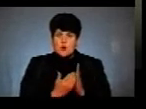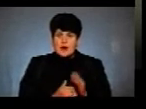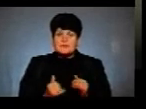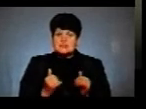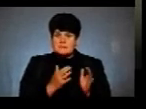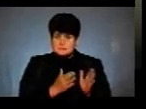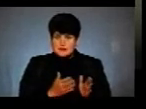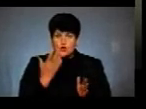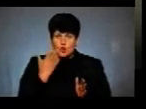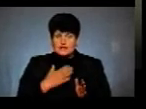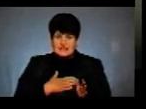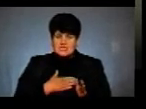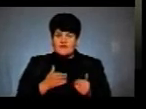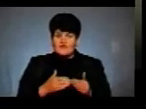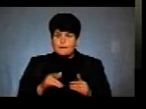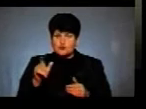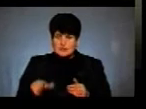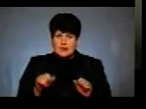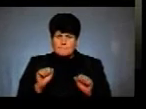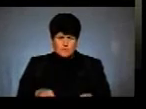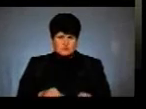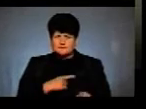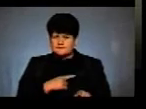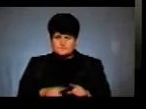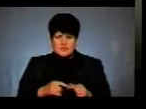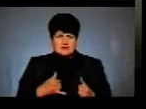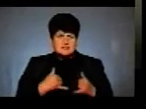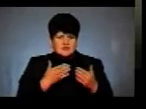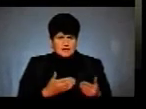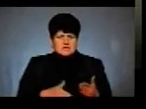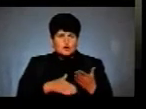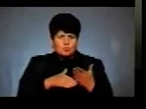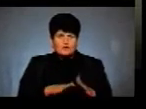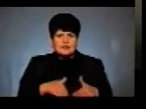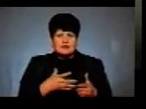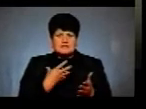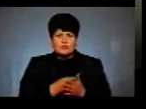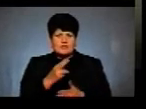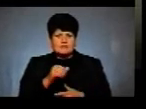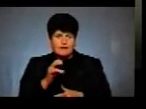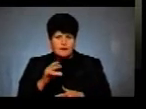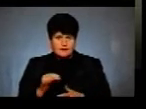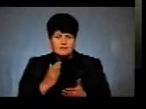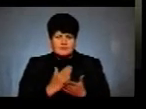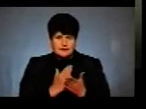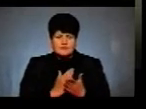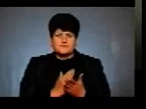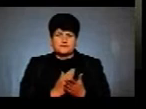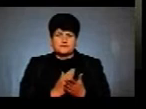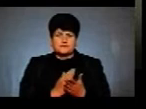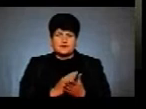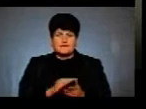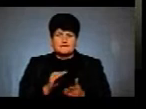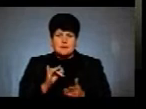коли наш випускник може оперативно звертатися в університет за допомогою, надавати свої дані. Є такий за